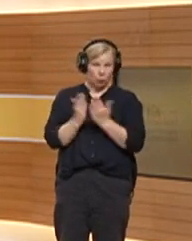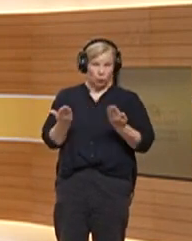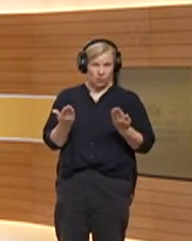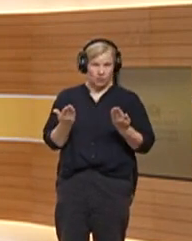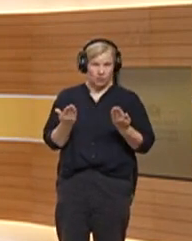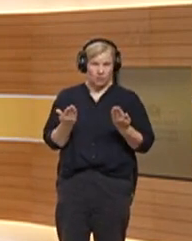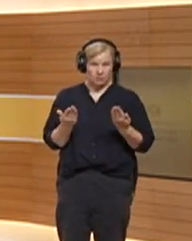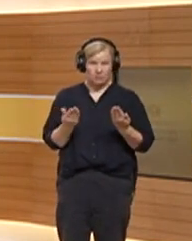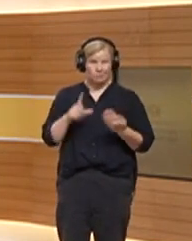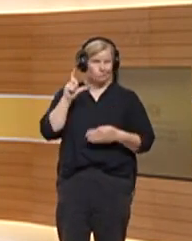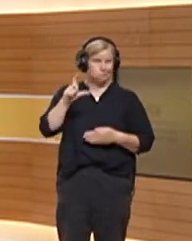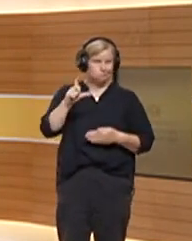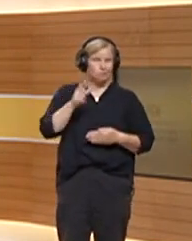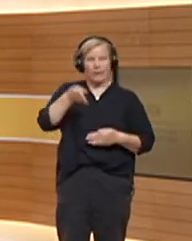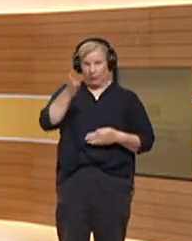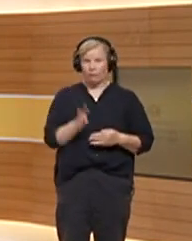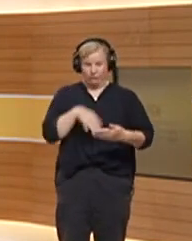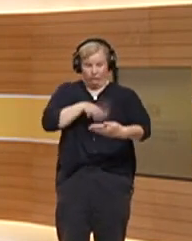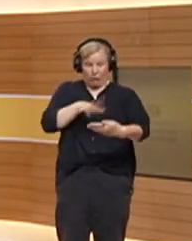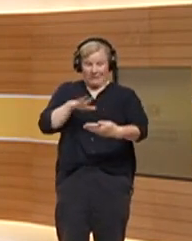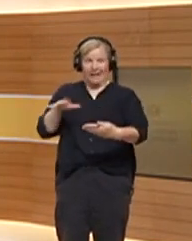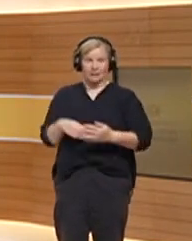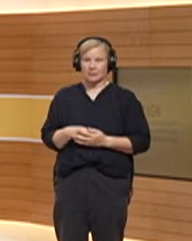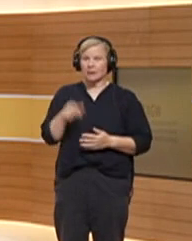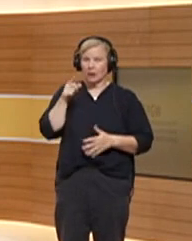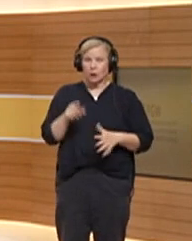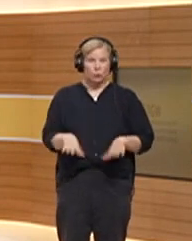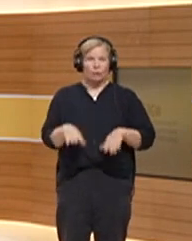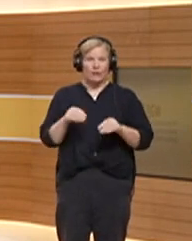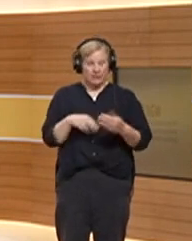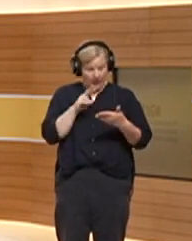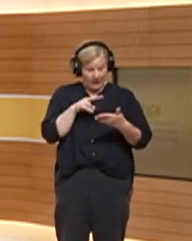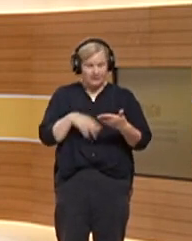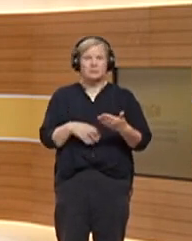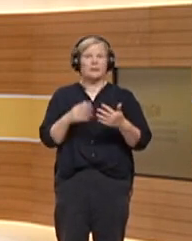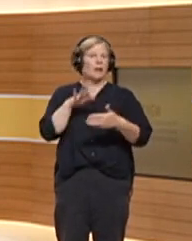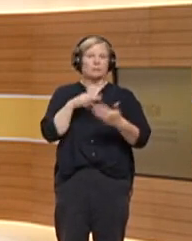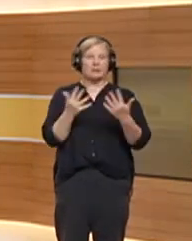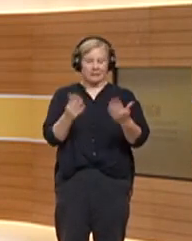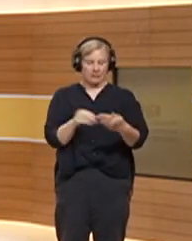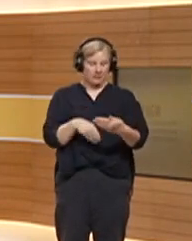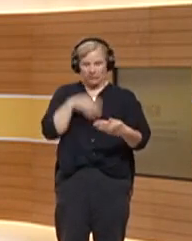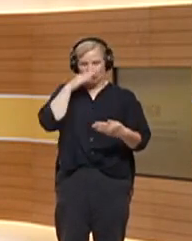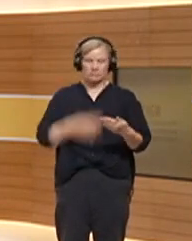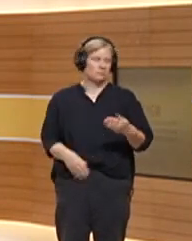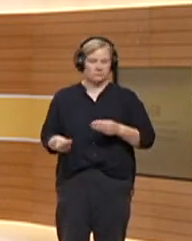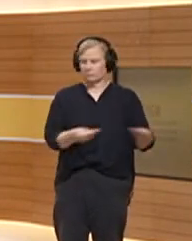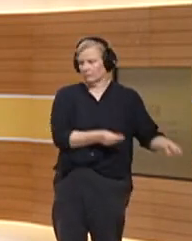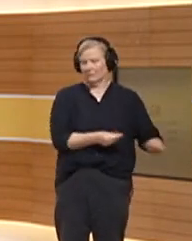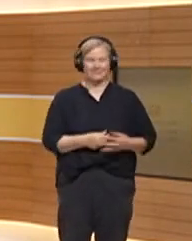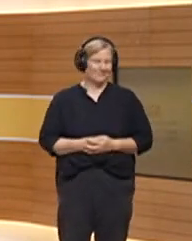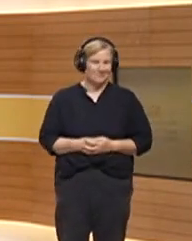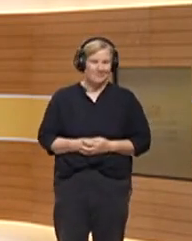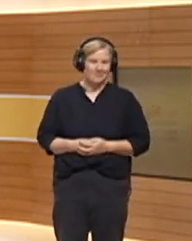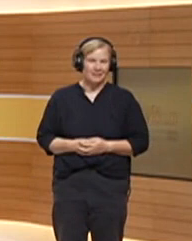von 400 Seiten. Wenn Sie da anfangen, das zu lesen, dann legen Sie es nach Seite 10 weg. Also ist es vielleicht besser,